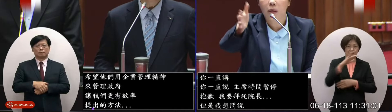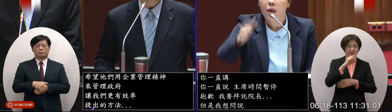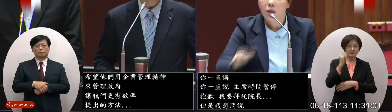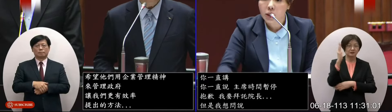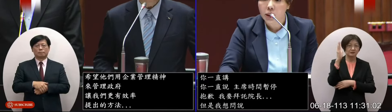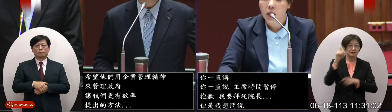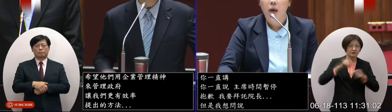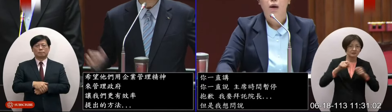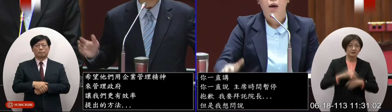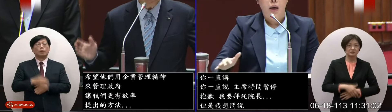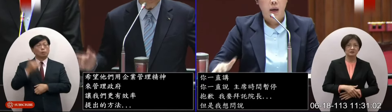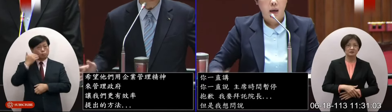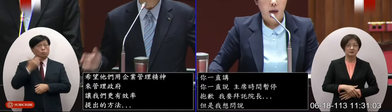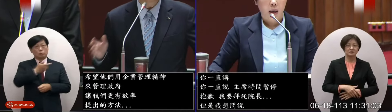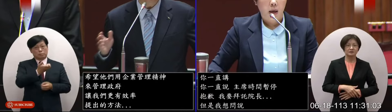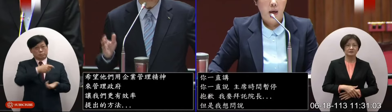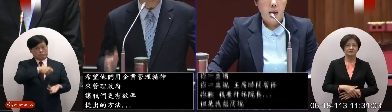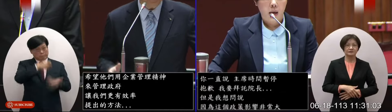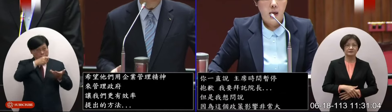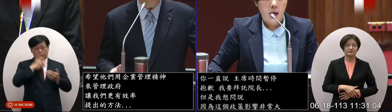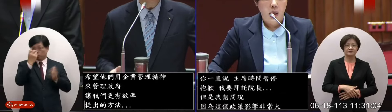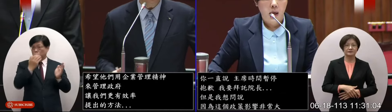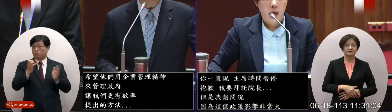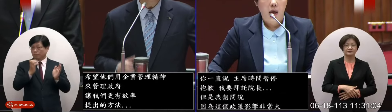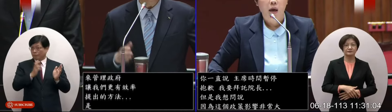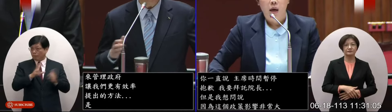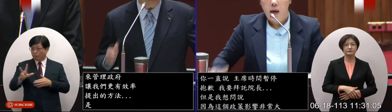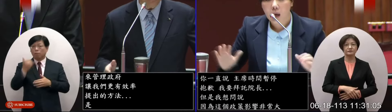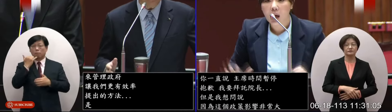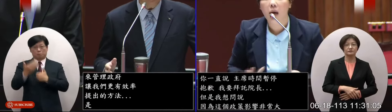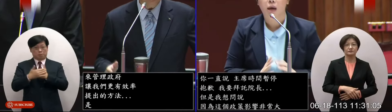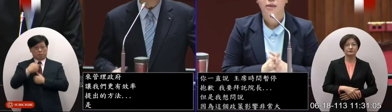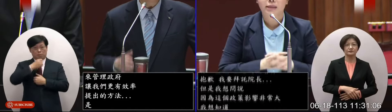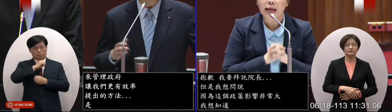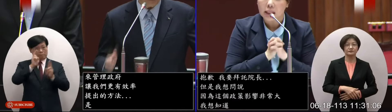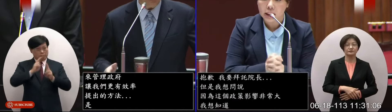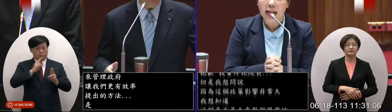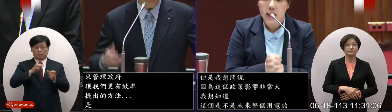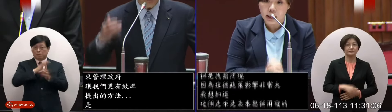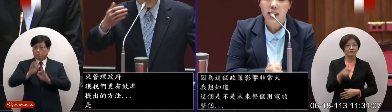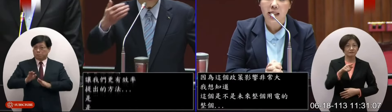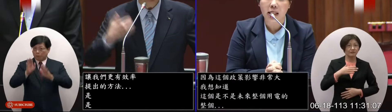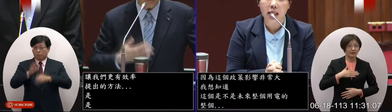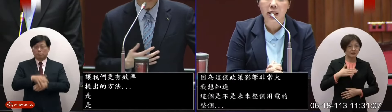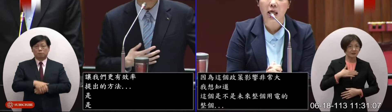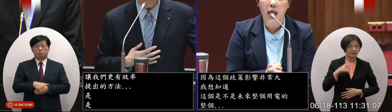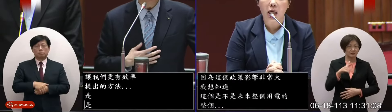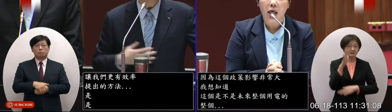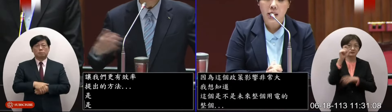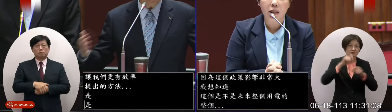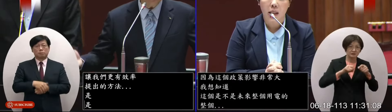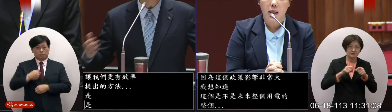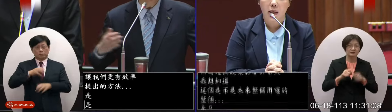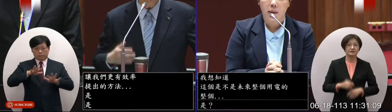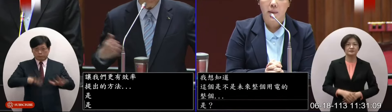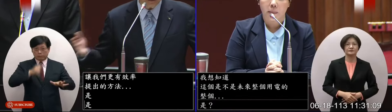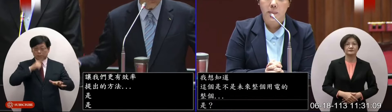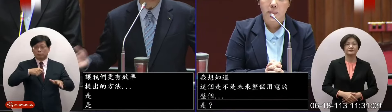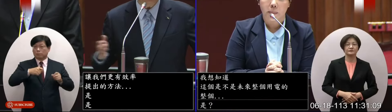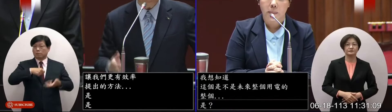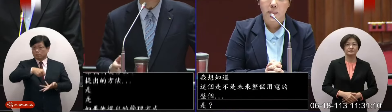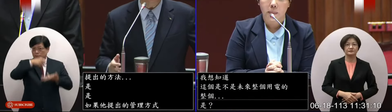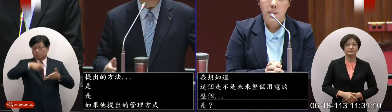补是？ 如果他提出的管理的方式可以让台电经营的好， 那你知道这个政策？ 那现在他